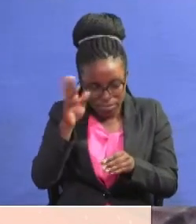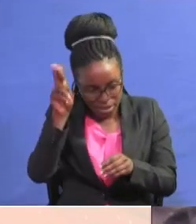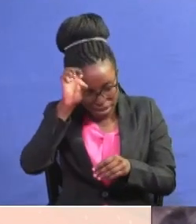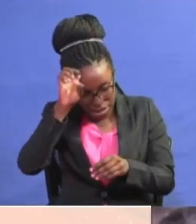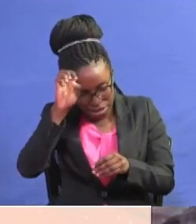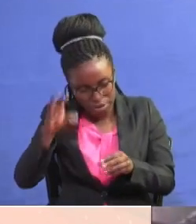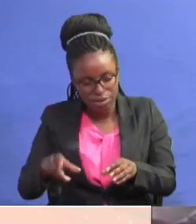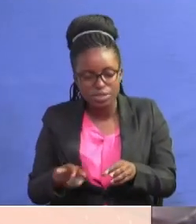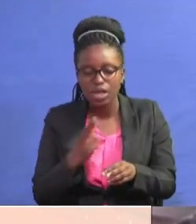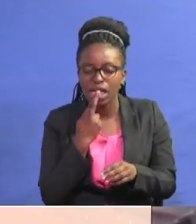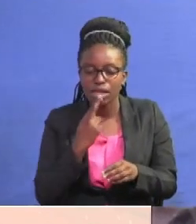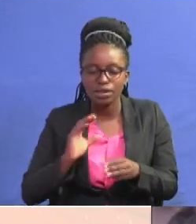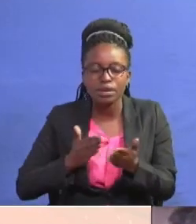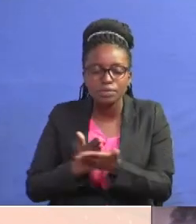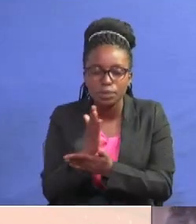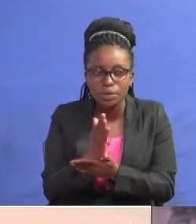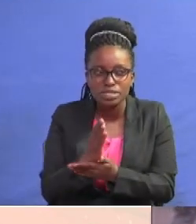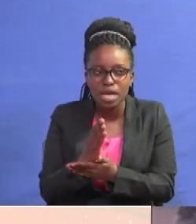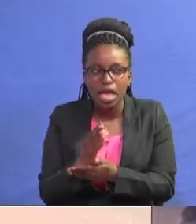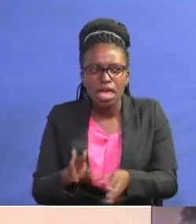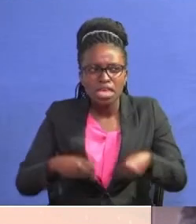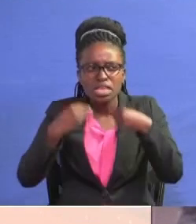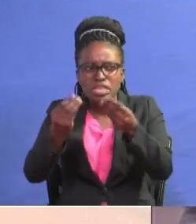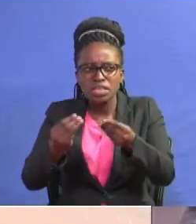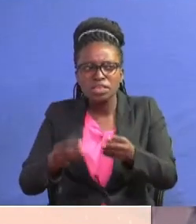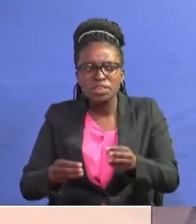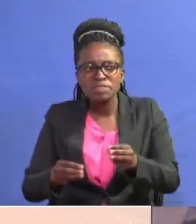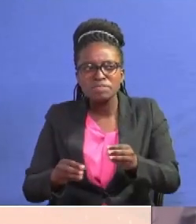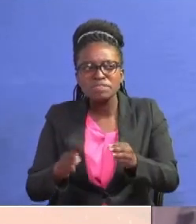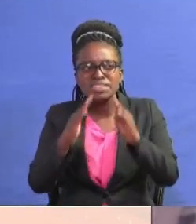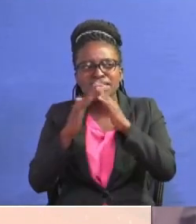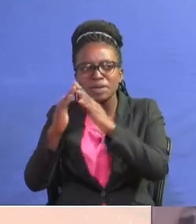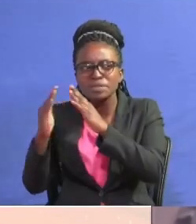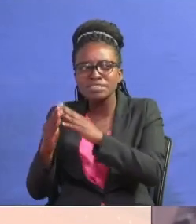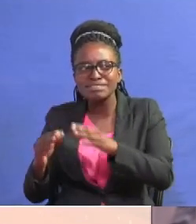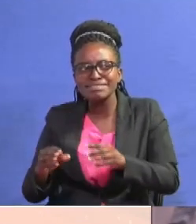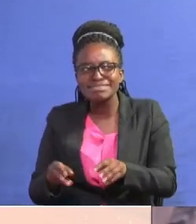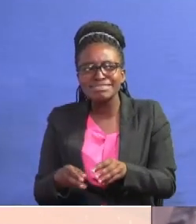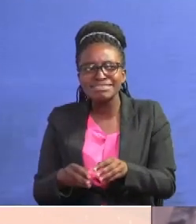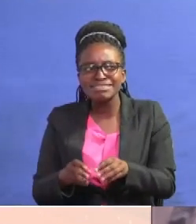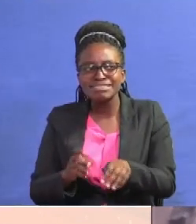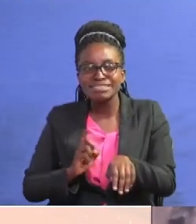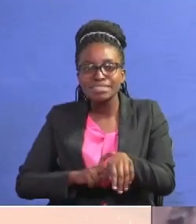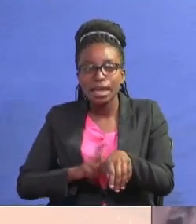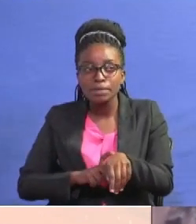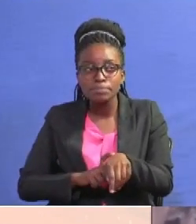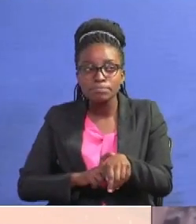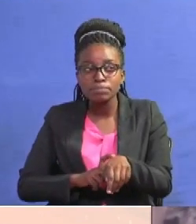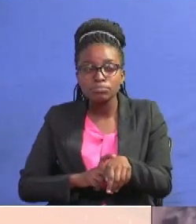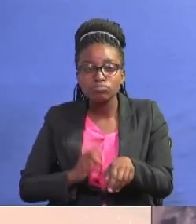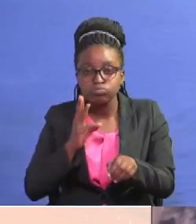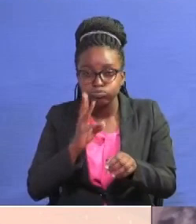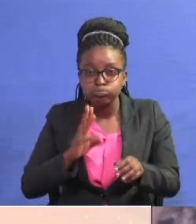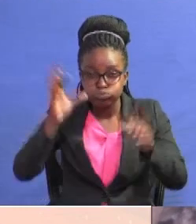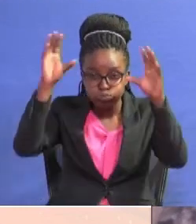Red Cross wataweza kupeana hema ili waweze kujisitiri kutokana na hali ya mvua